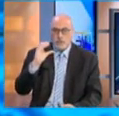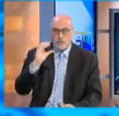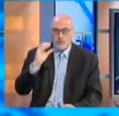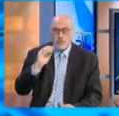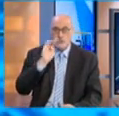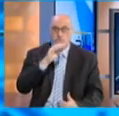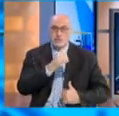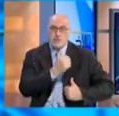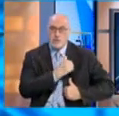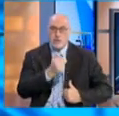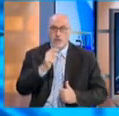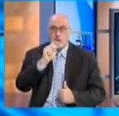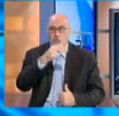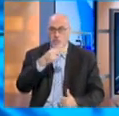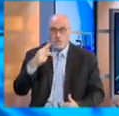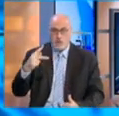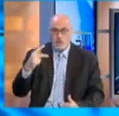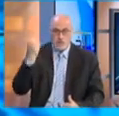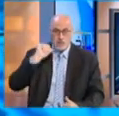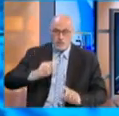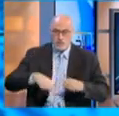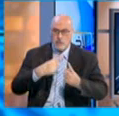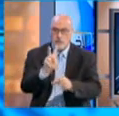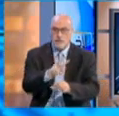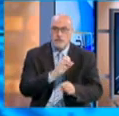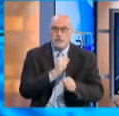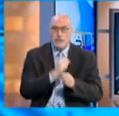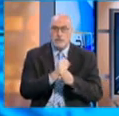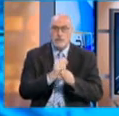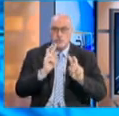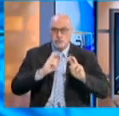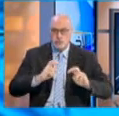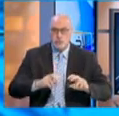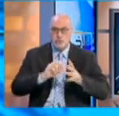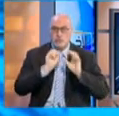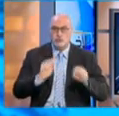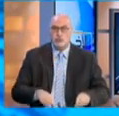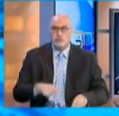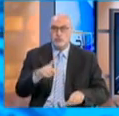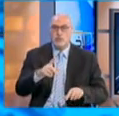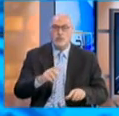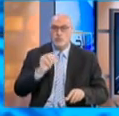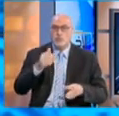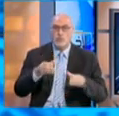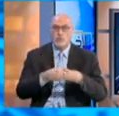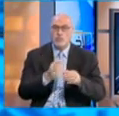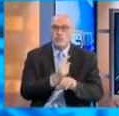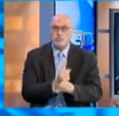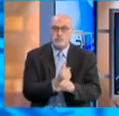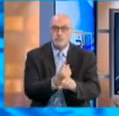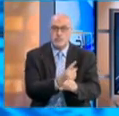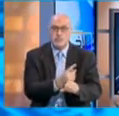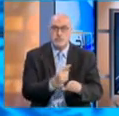رئيس أركان الجيش الوطني الشعبي أمس بزيارة عمل وتفتيش إلى مقر قيادة الفرقة الأولى المدرعة